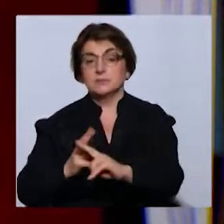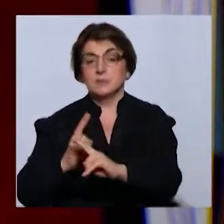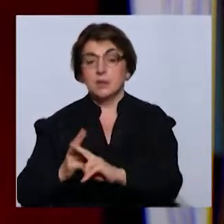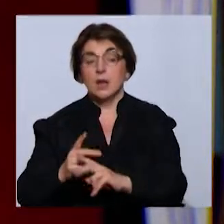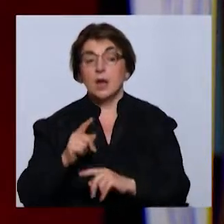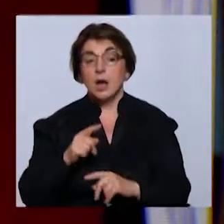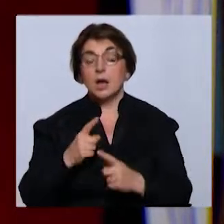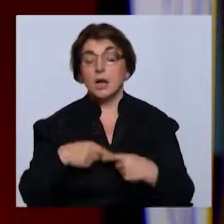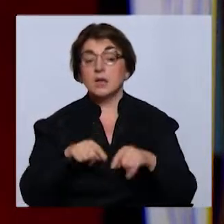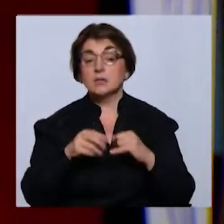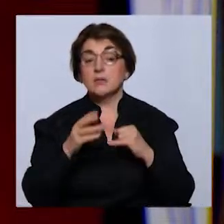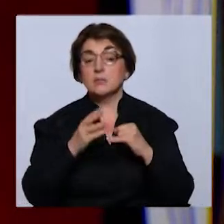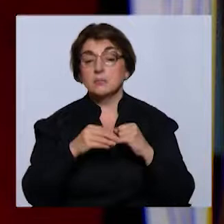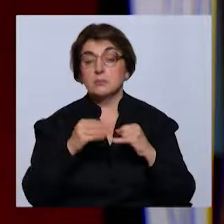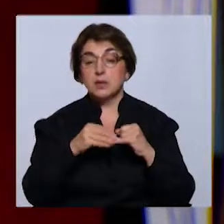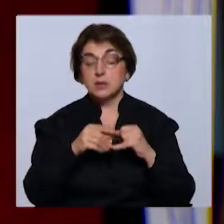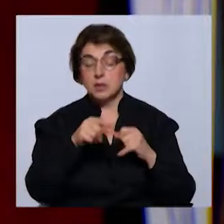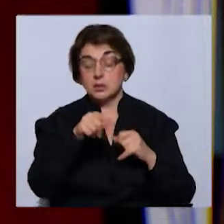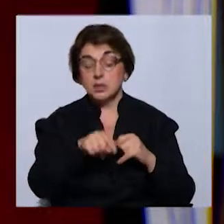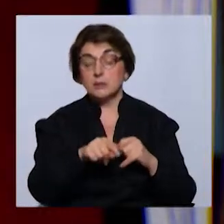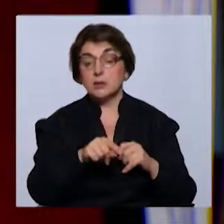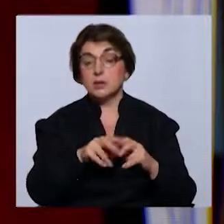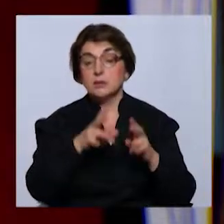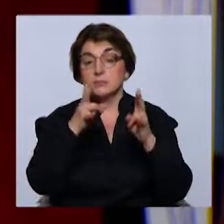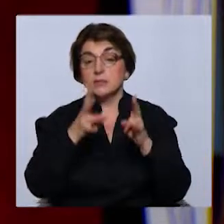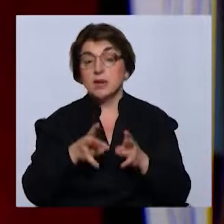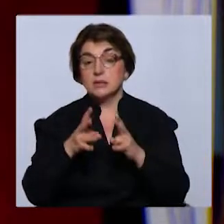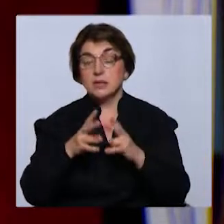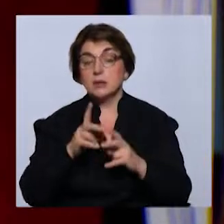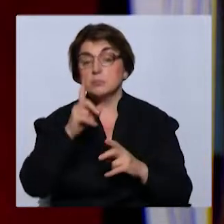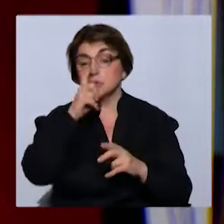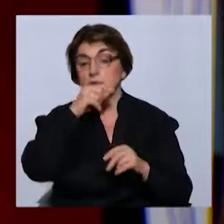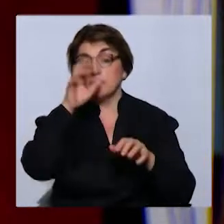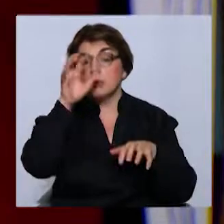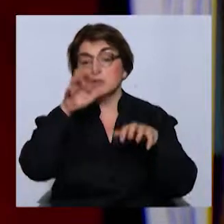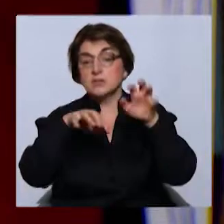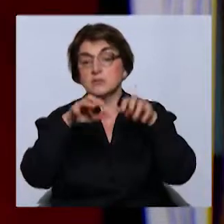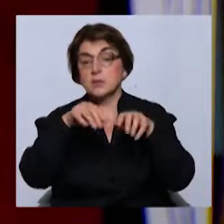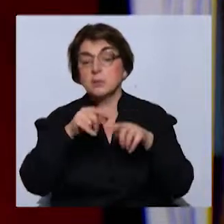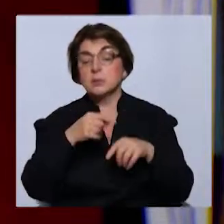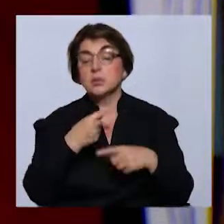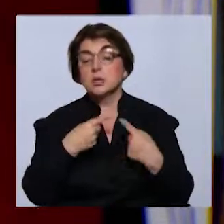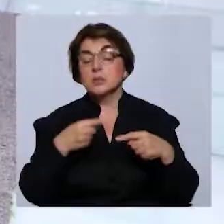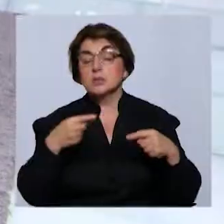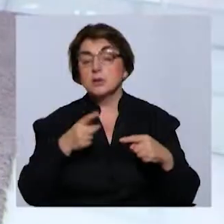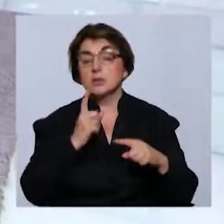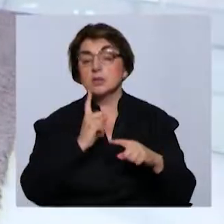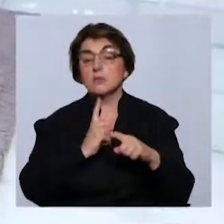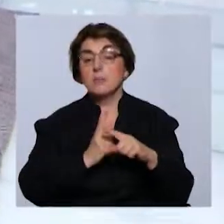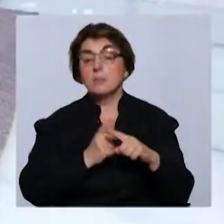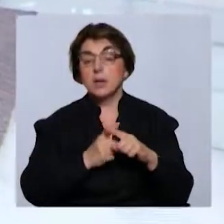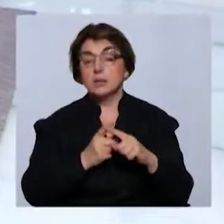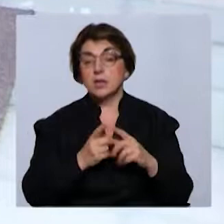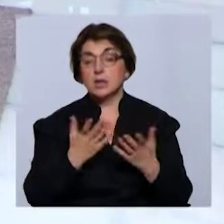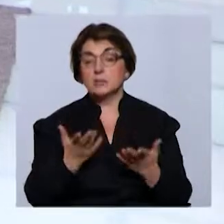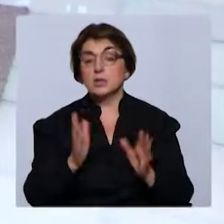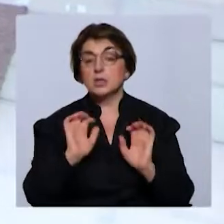ნიადაგს აზარალებს მჟავა წვიმებიც გამორეცხავს ის იქიდან სხვადასხვა ტიპის მეტალებს რაც